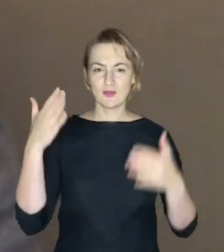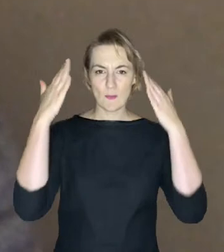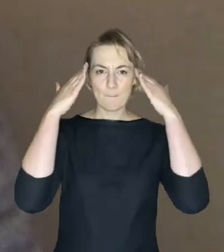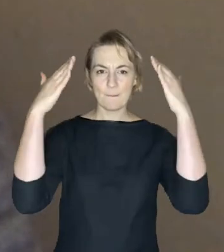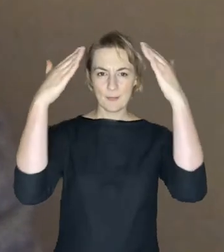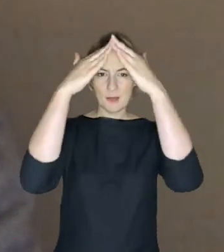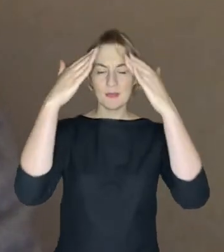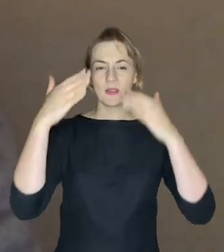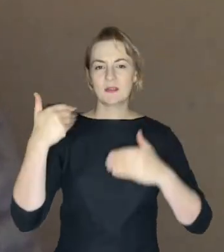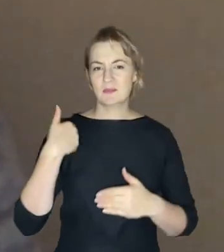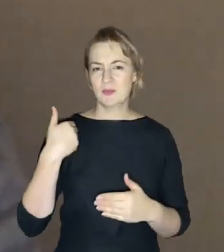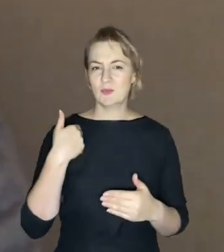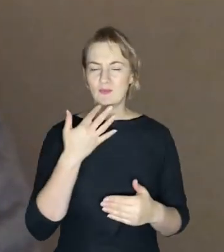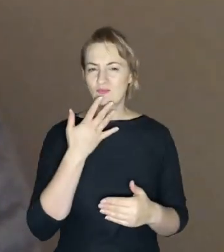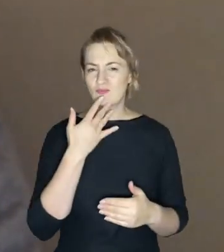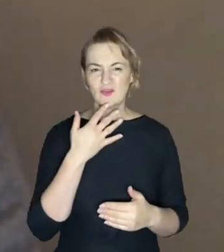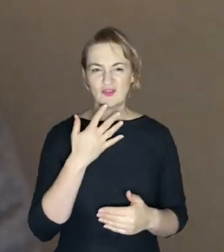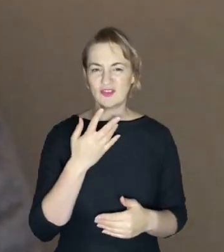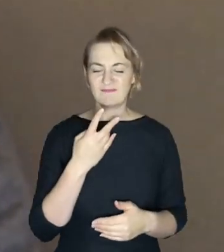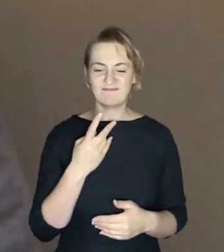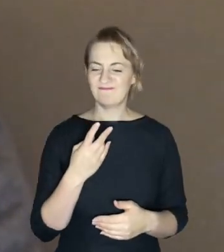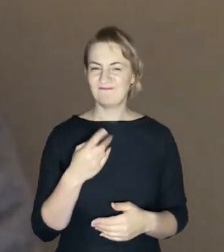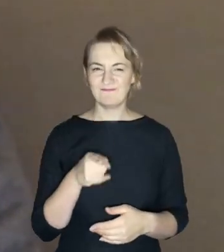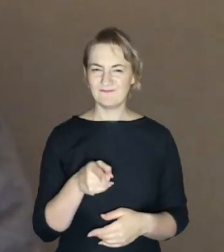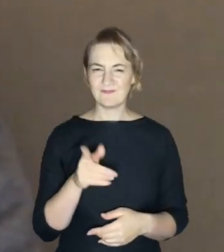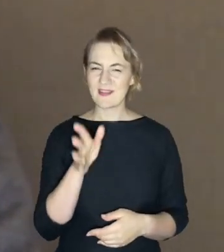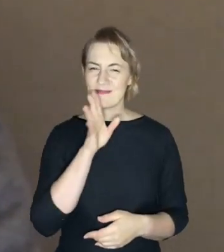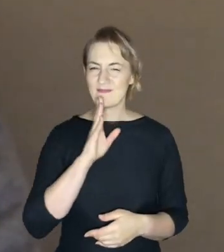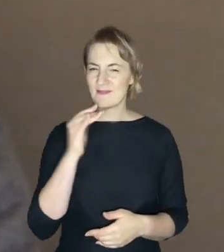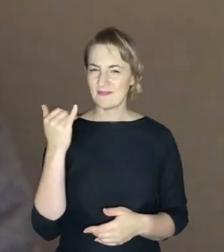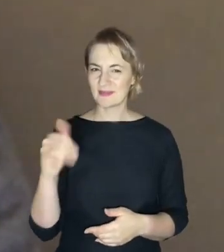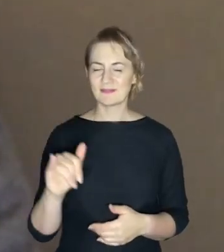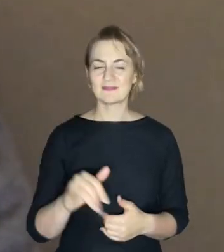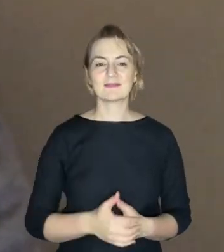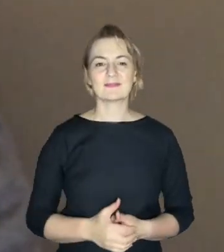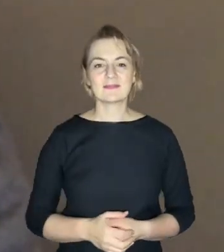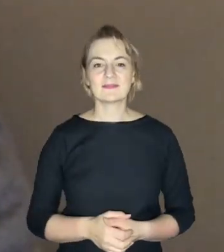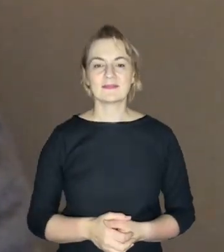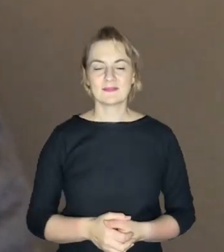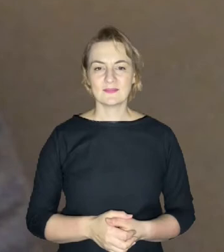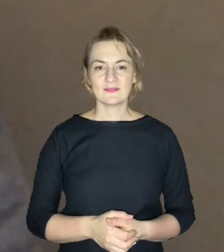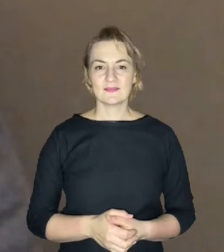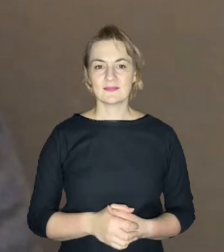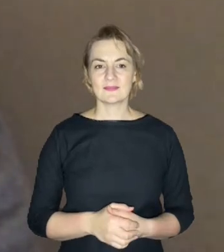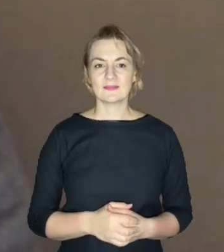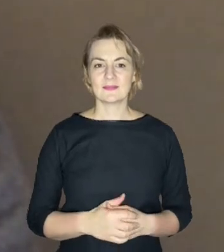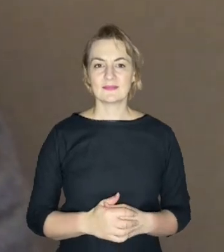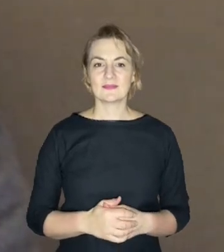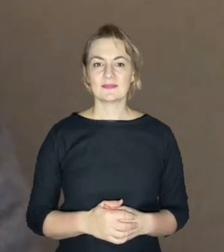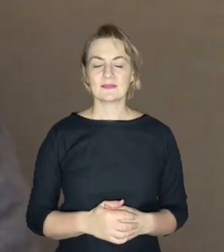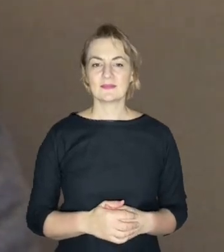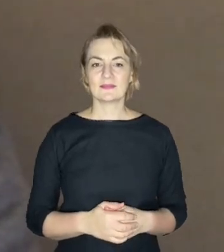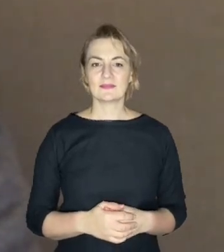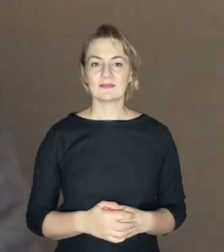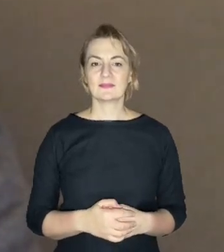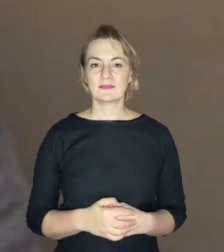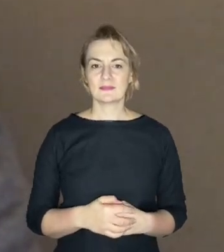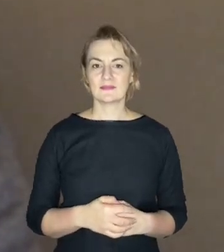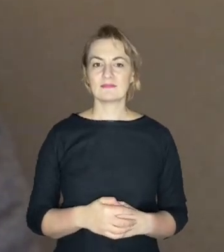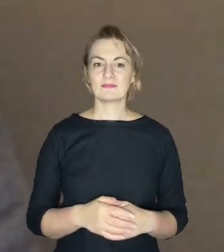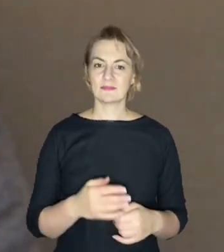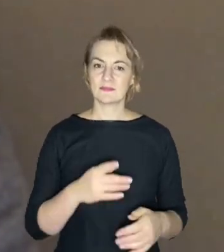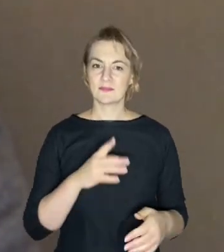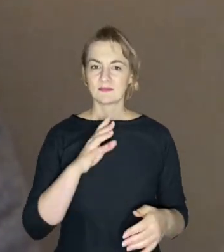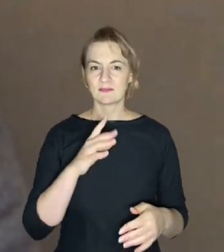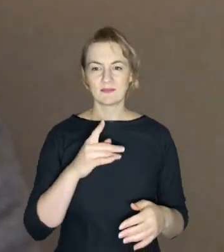tę powszechną interpretację tego przekazu, że ona ma nas wywyższać w jakiś sposób